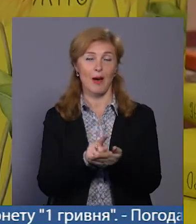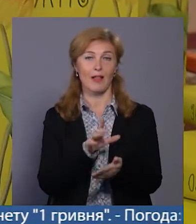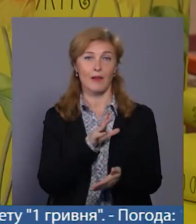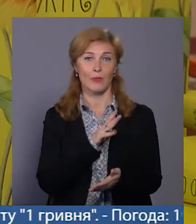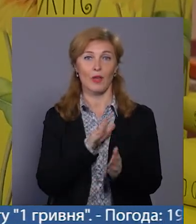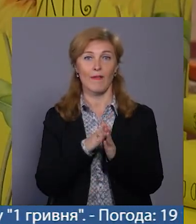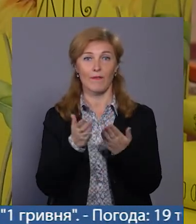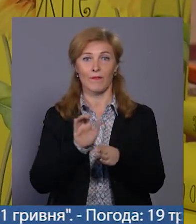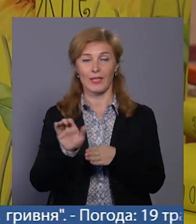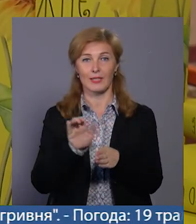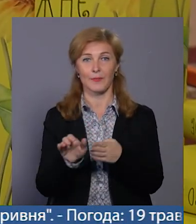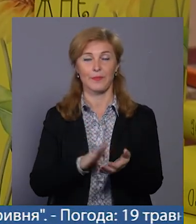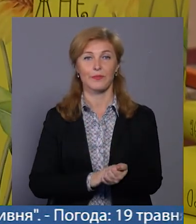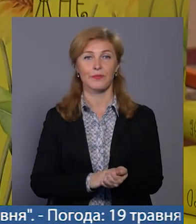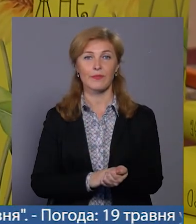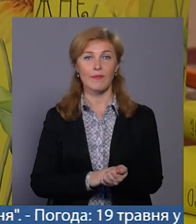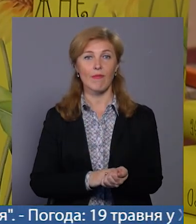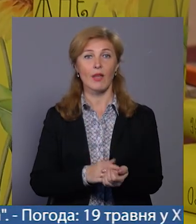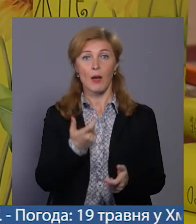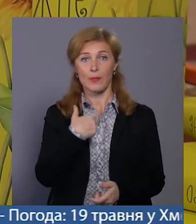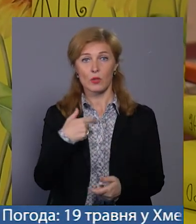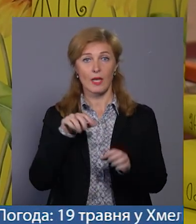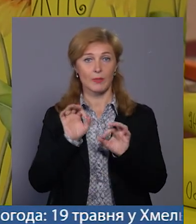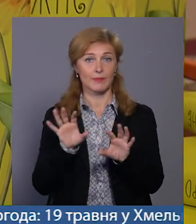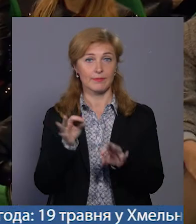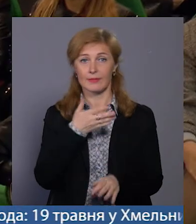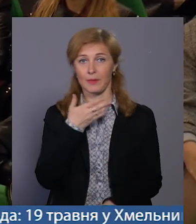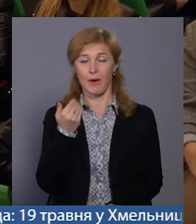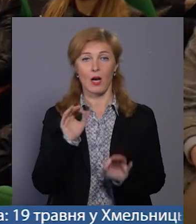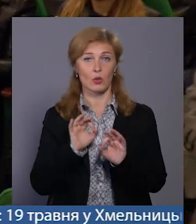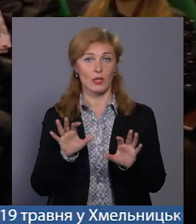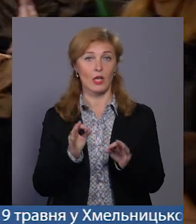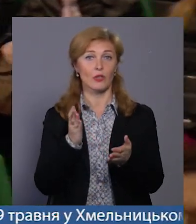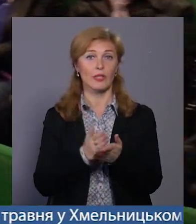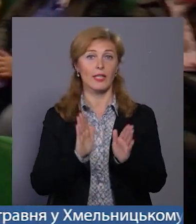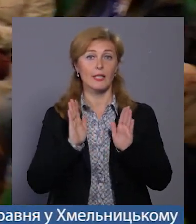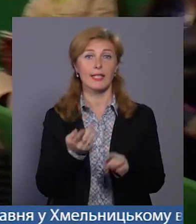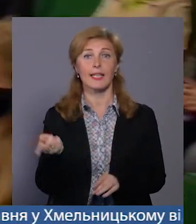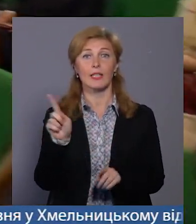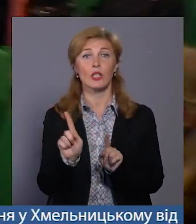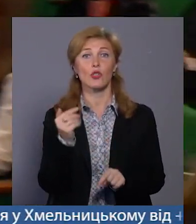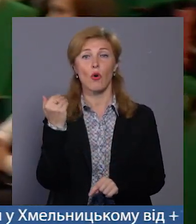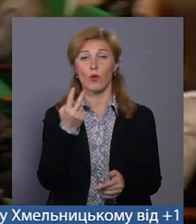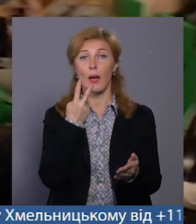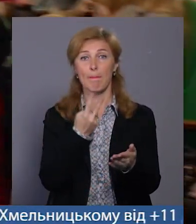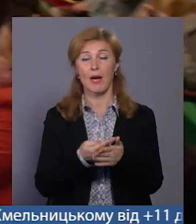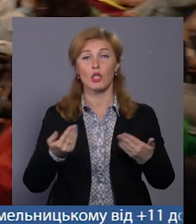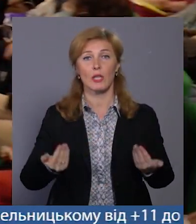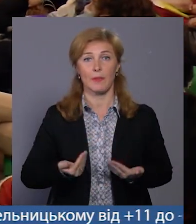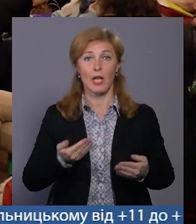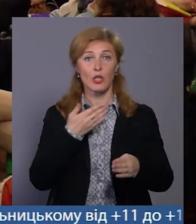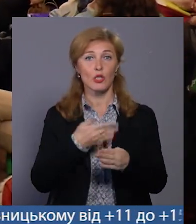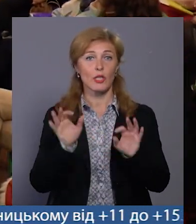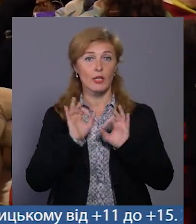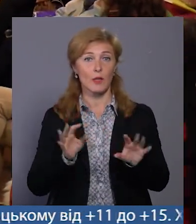Серед оповідань суто автобіографічних немає, розповідає авторка. Є лише натяки на те, що вона бачила і пережила. Частина